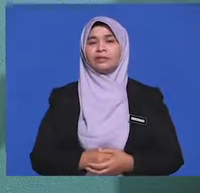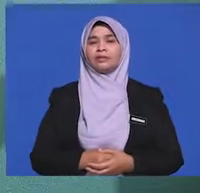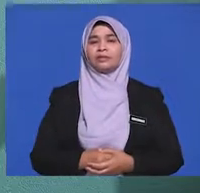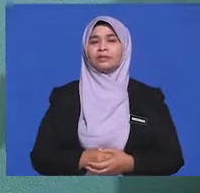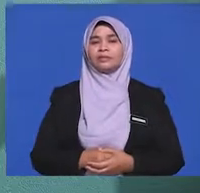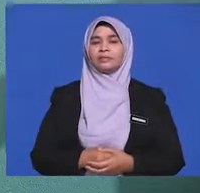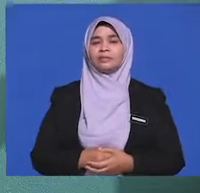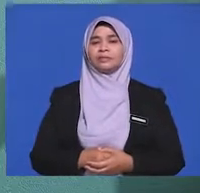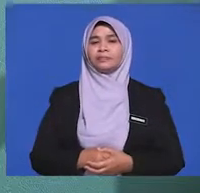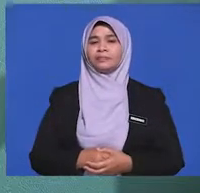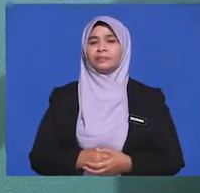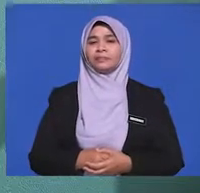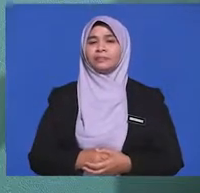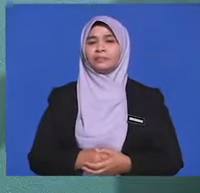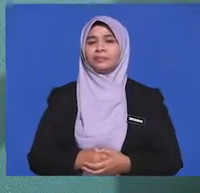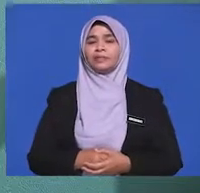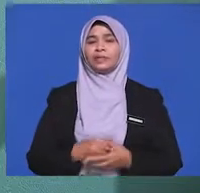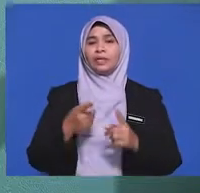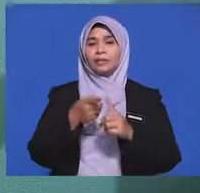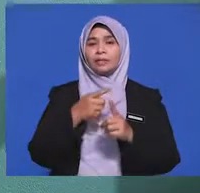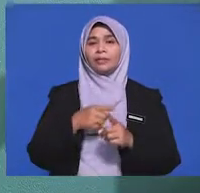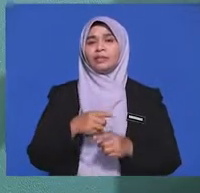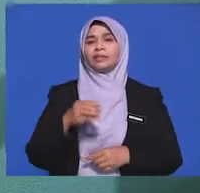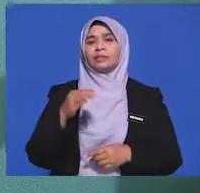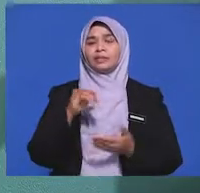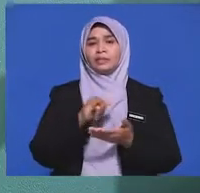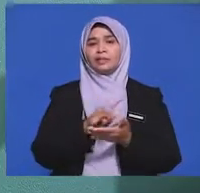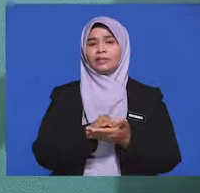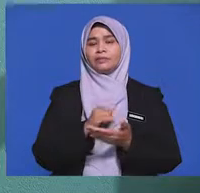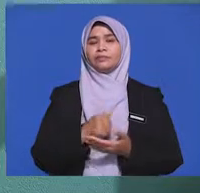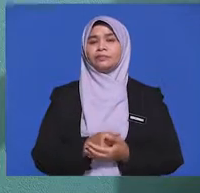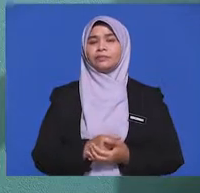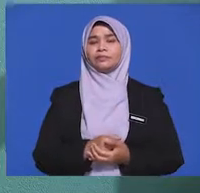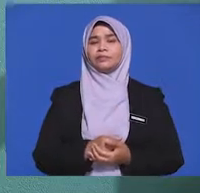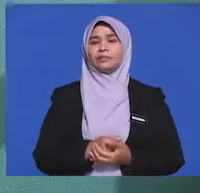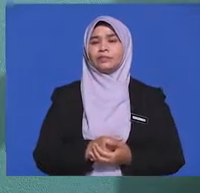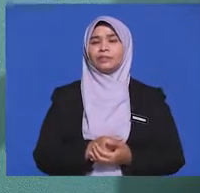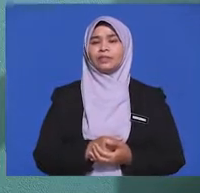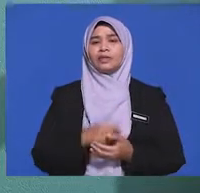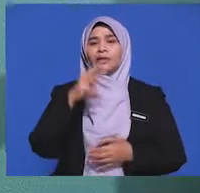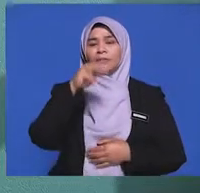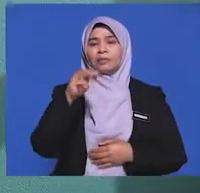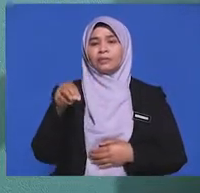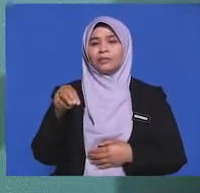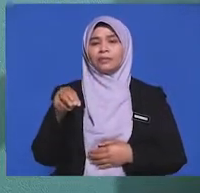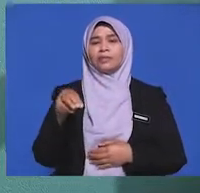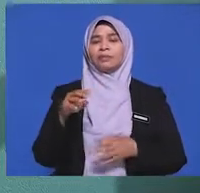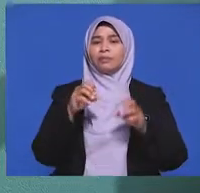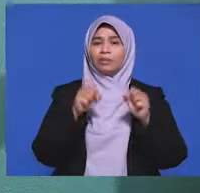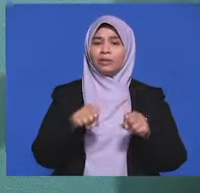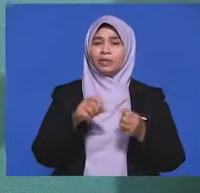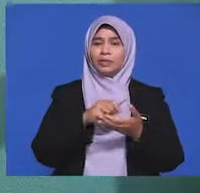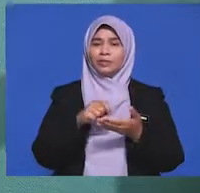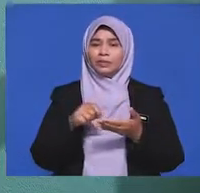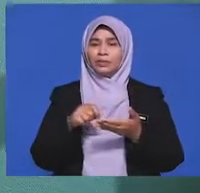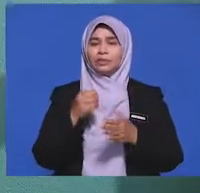Java Editor. Daripada sudokod dan carta alir yang dihasilkan, murid-murid boleh